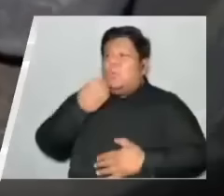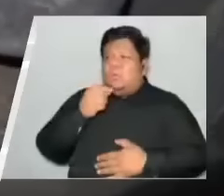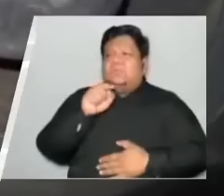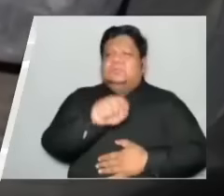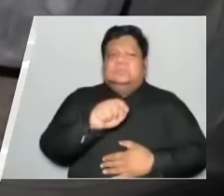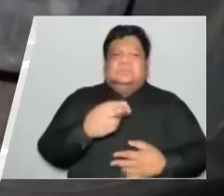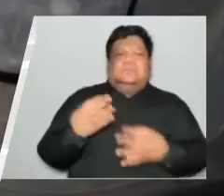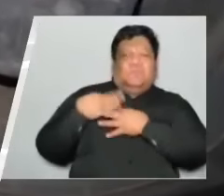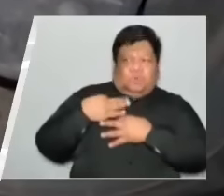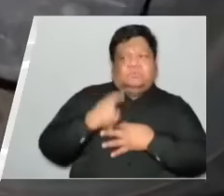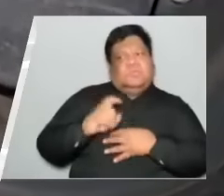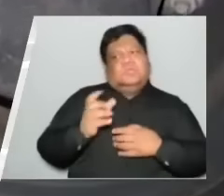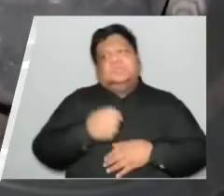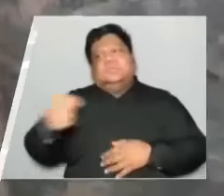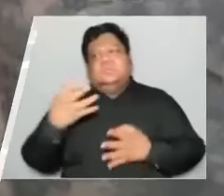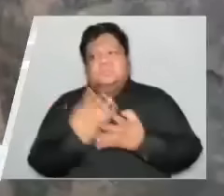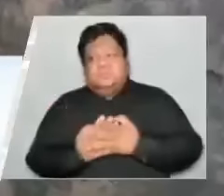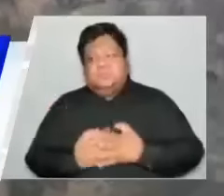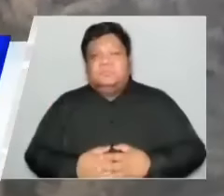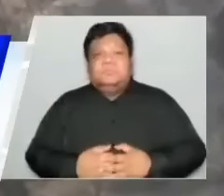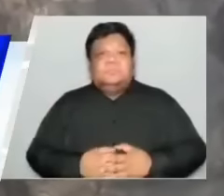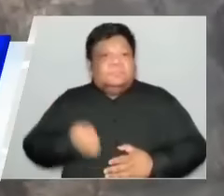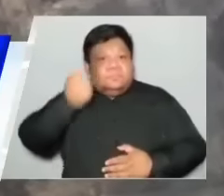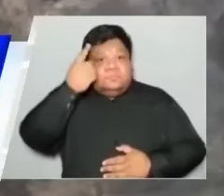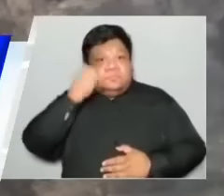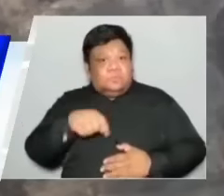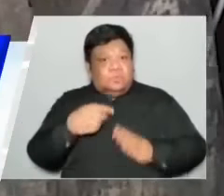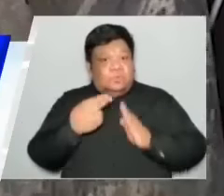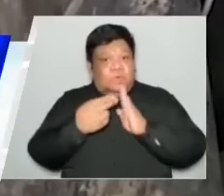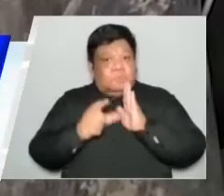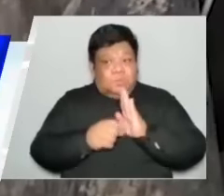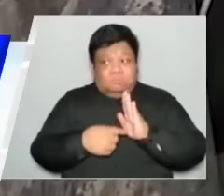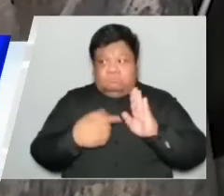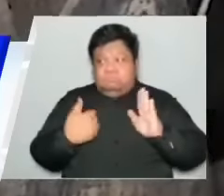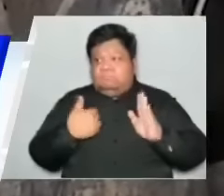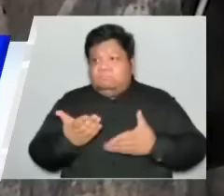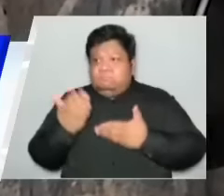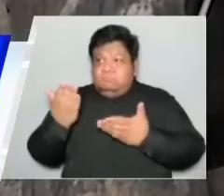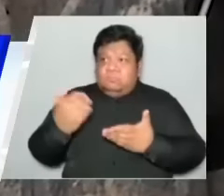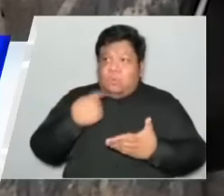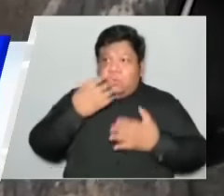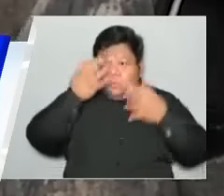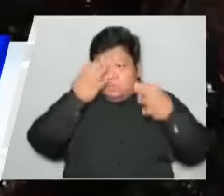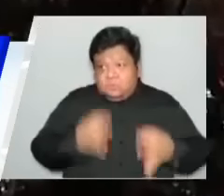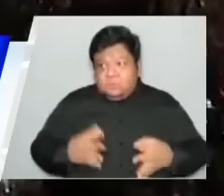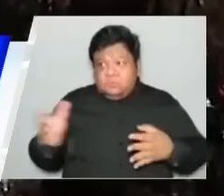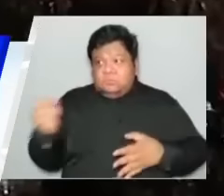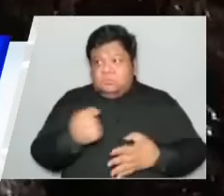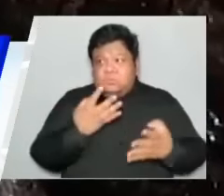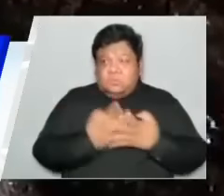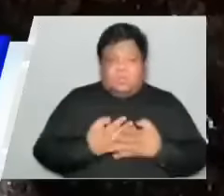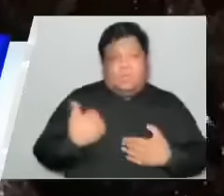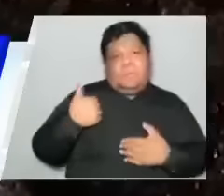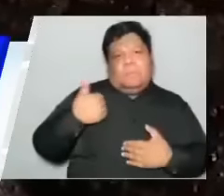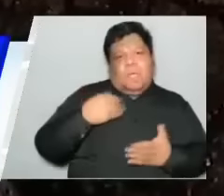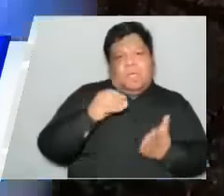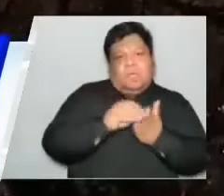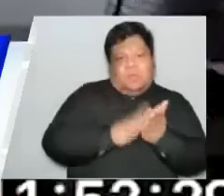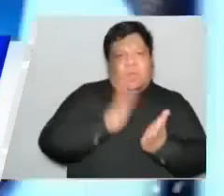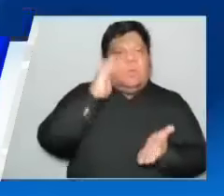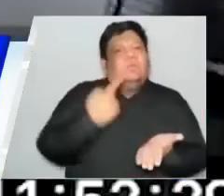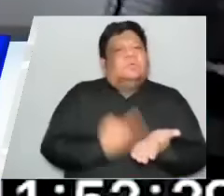Wala pang nakalagay sa panukala kung sino ang magdedesisyon kung idedetine ang driver. Pag-uusapan daw yan sa pagdinig ng